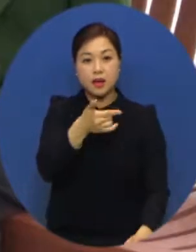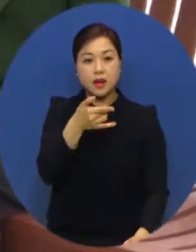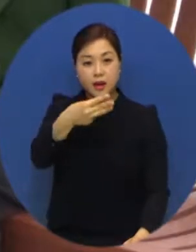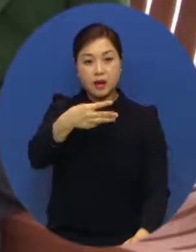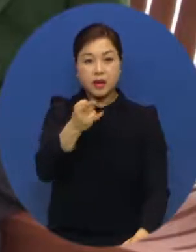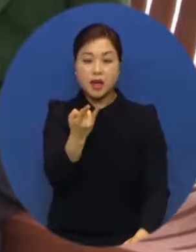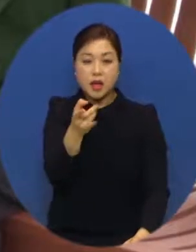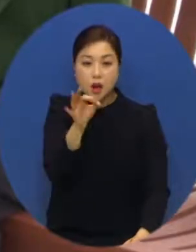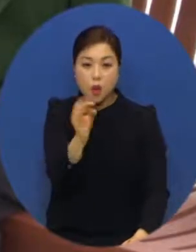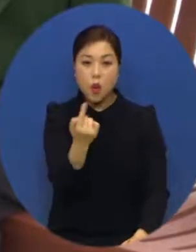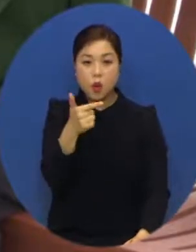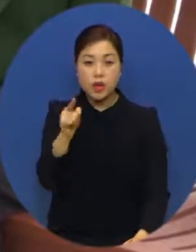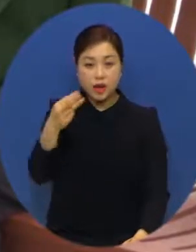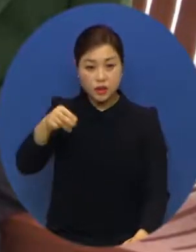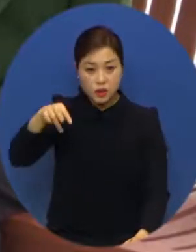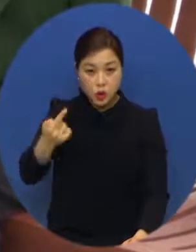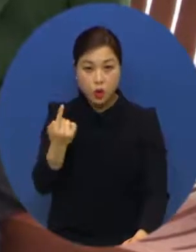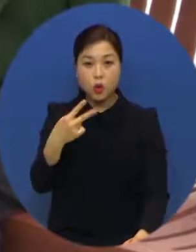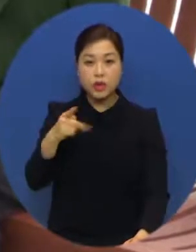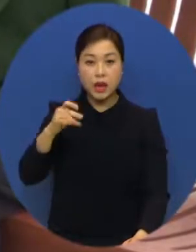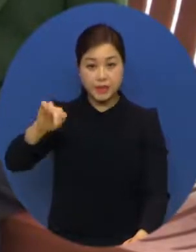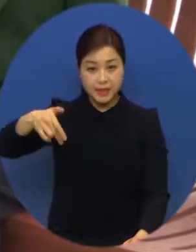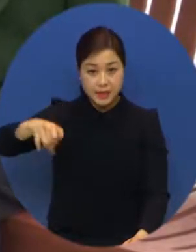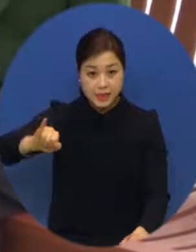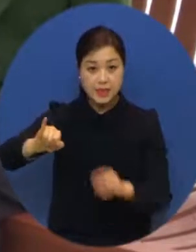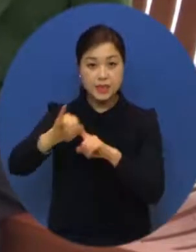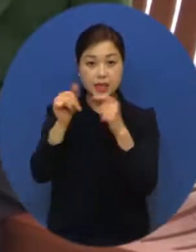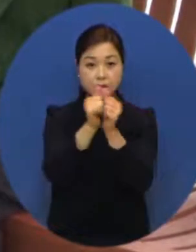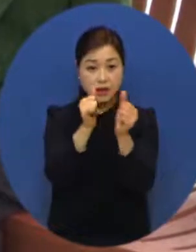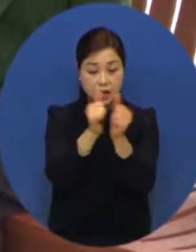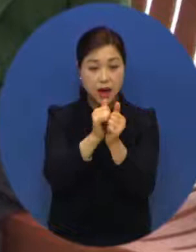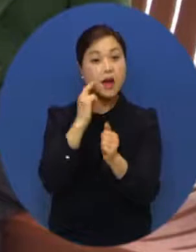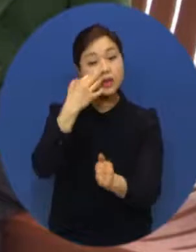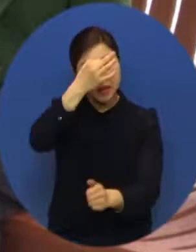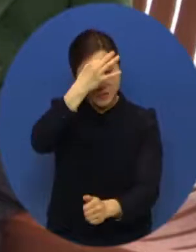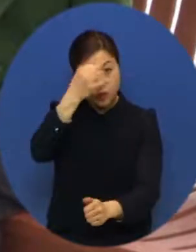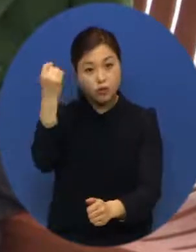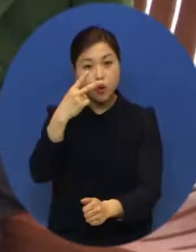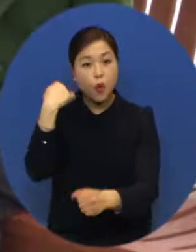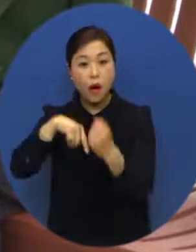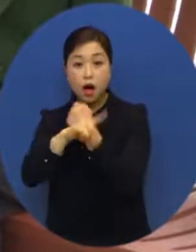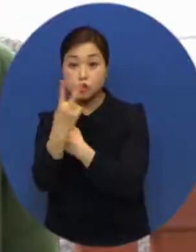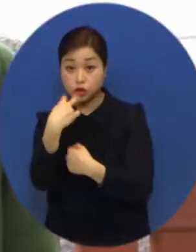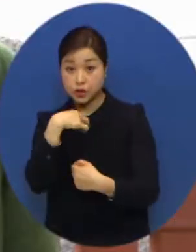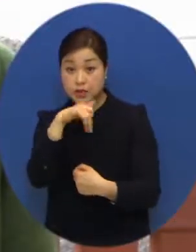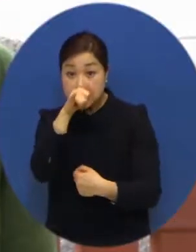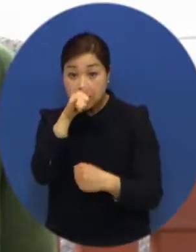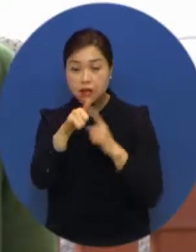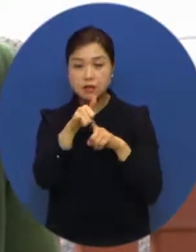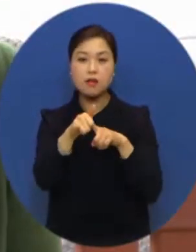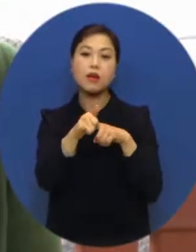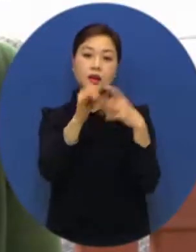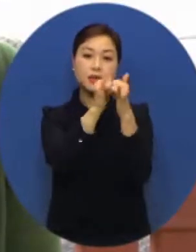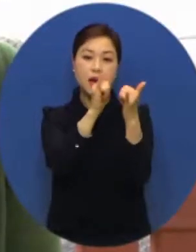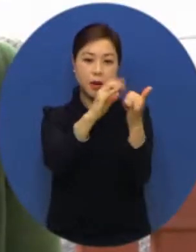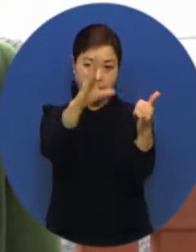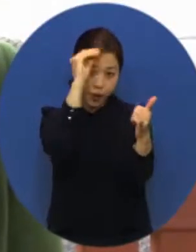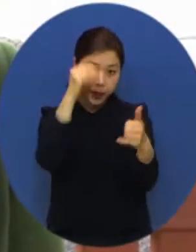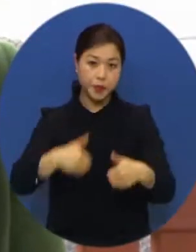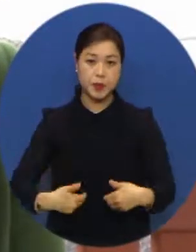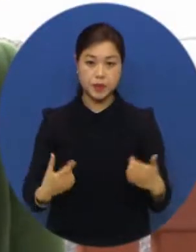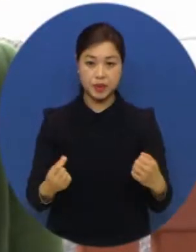예술가이자 과학자 아마 그 답이 지금 저희들한테 지금 주어져 있는 것 같습니다. 그래서 저는 이